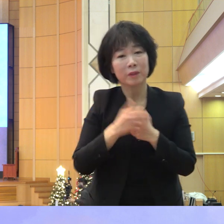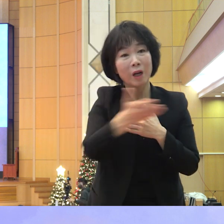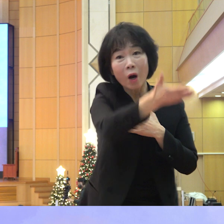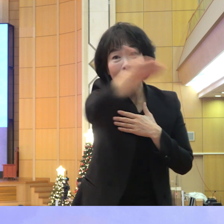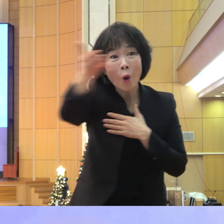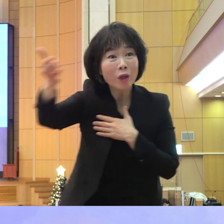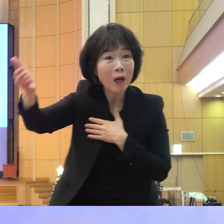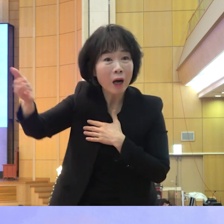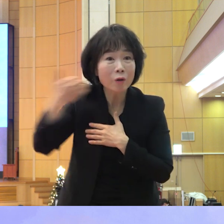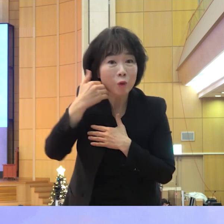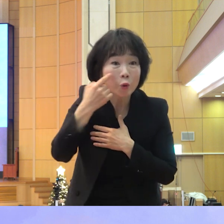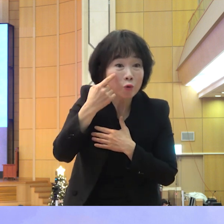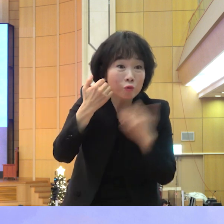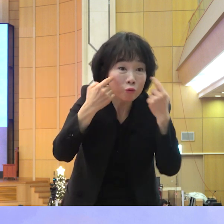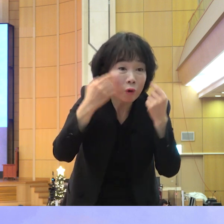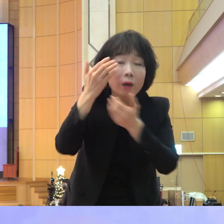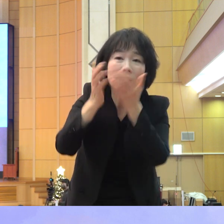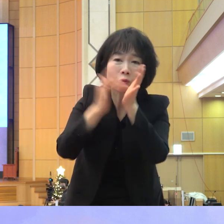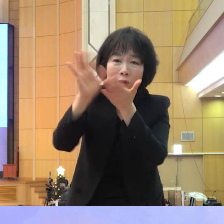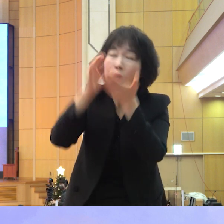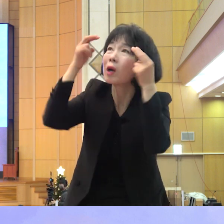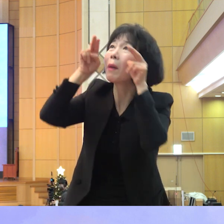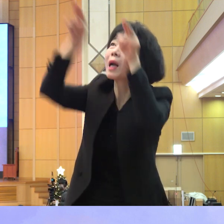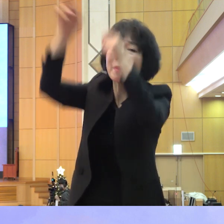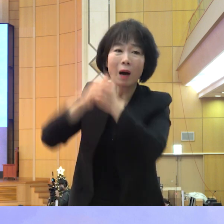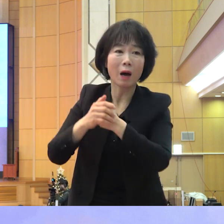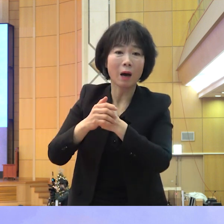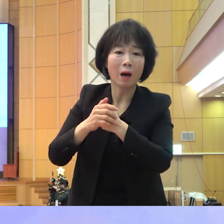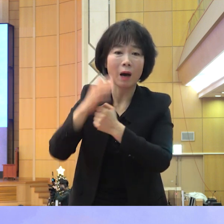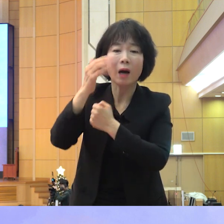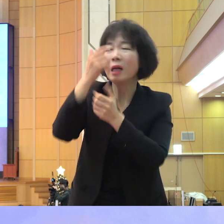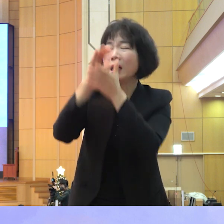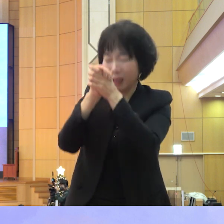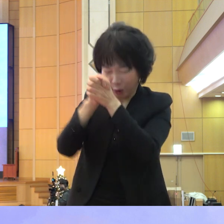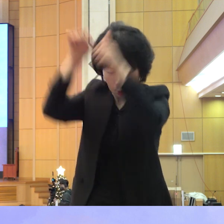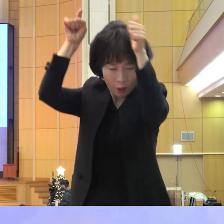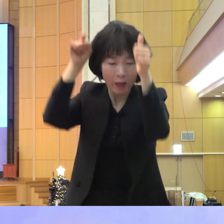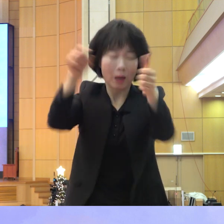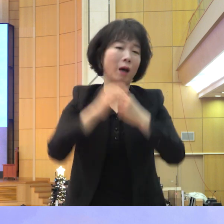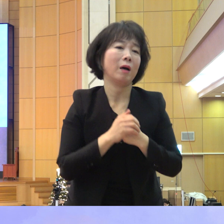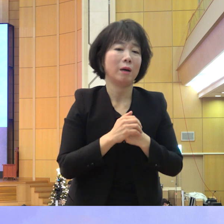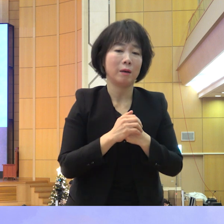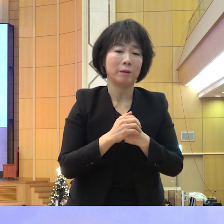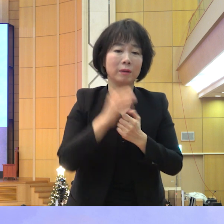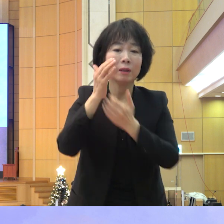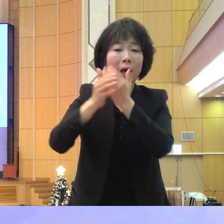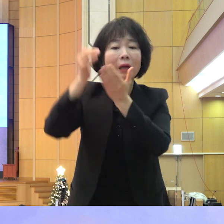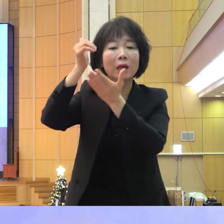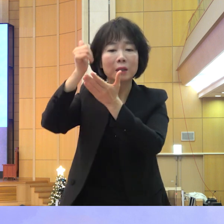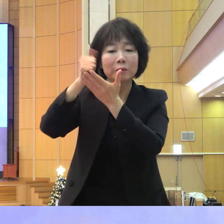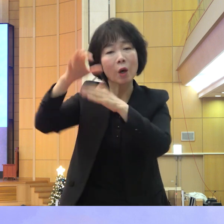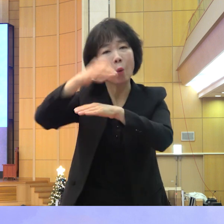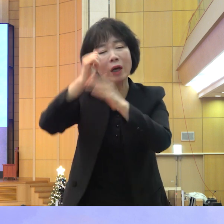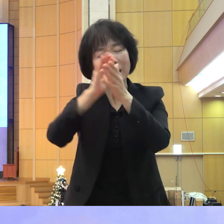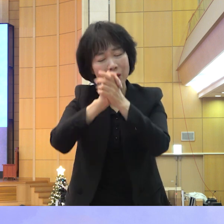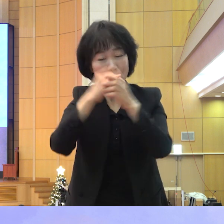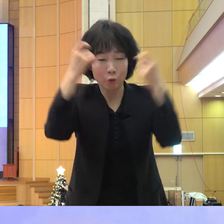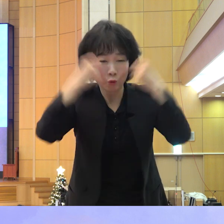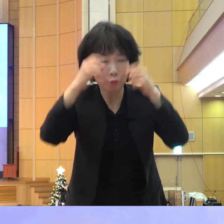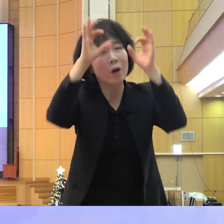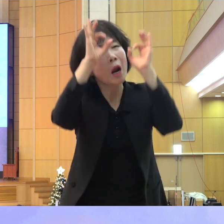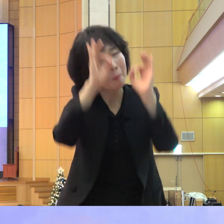주님을 바라보라고, 히스기야 왕처럼 주님께 기도하라고. 하나님은 히스기야 왕의 기도와